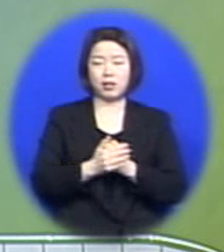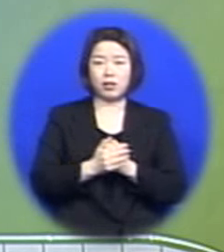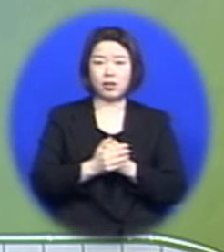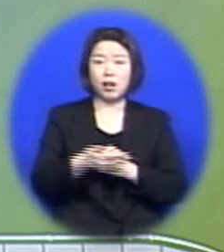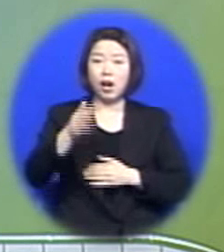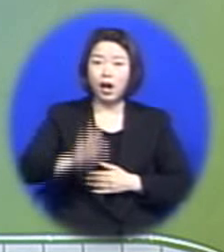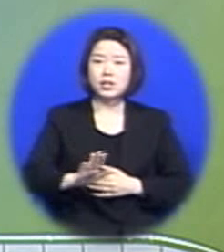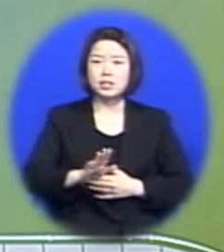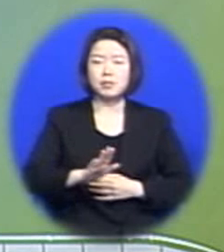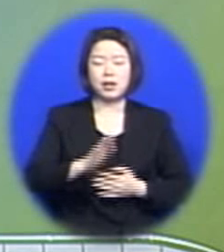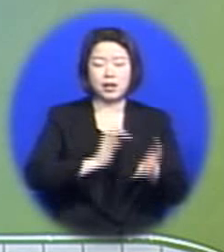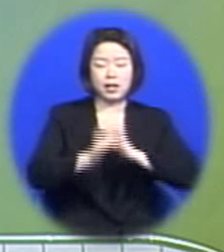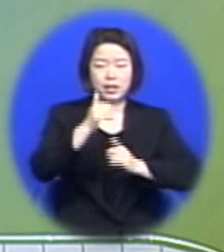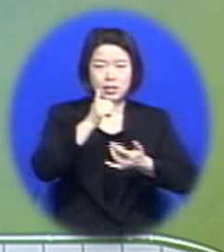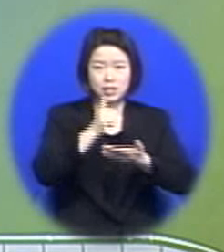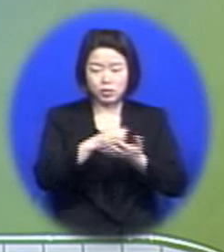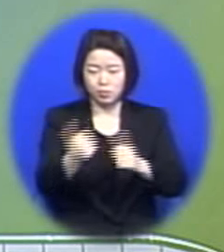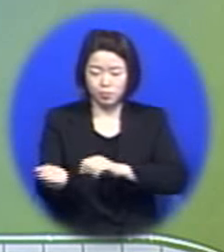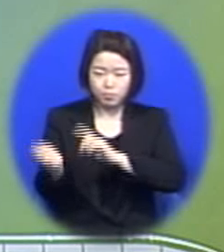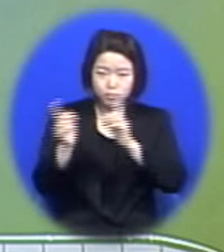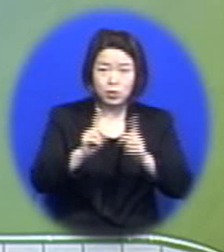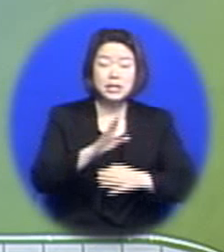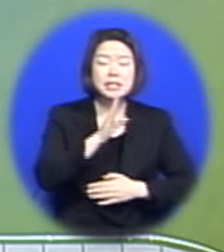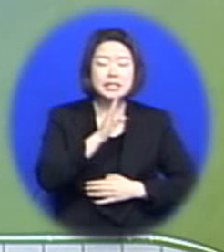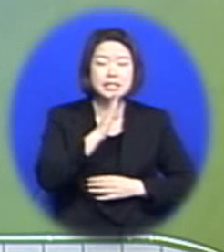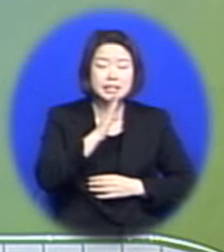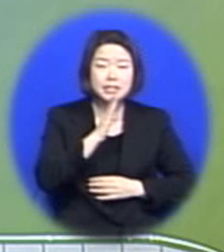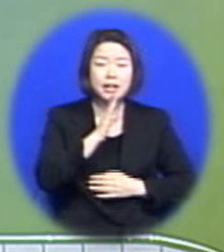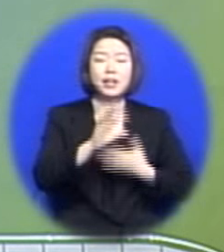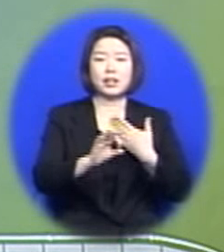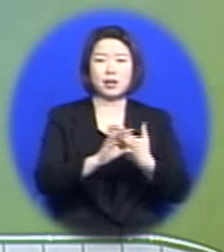사실이라면 유일한 참 종교예요.